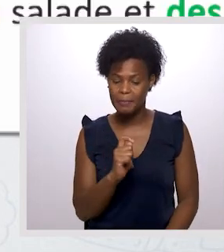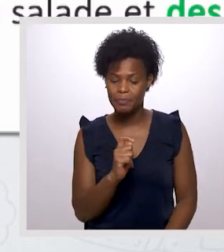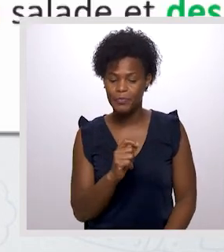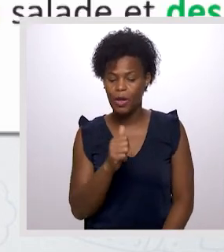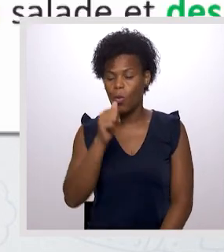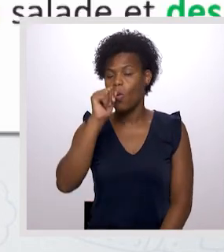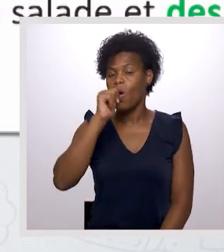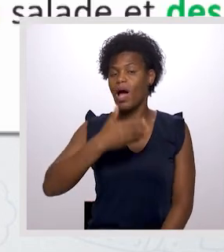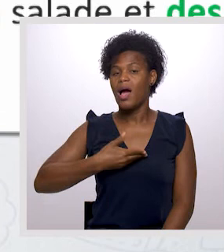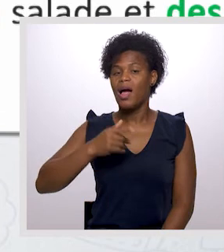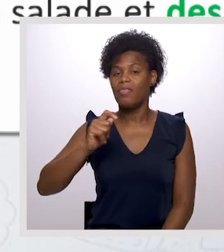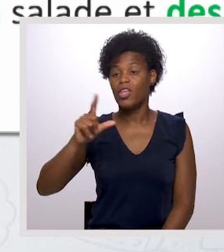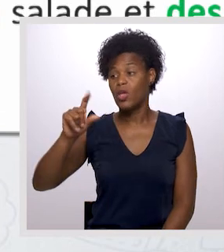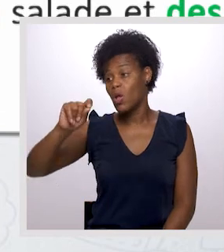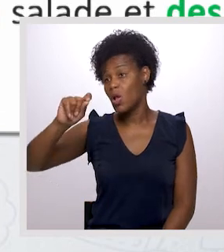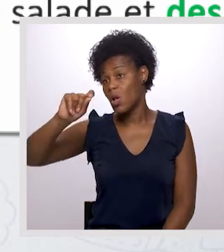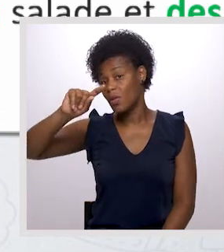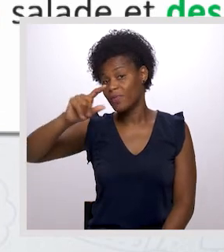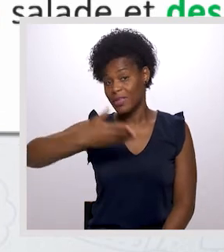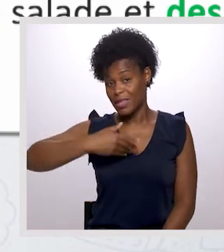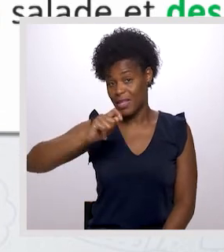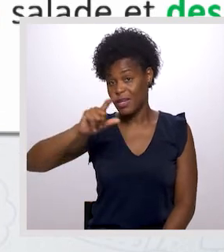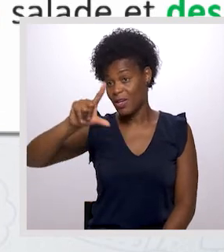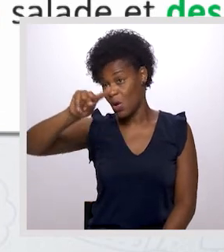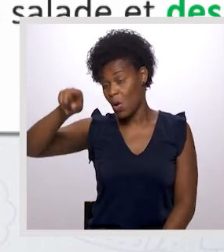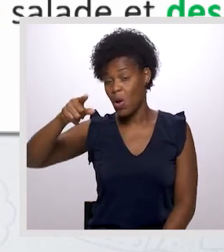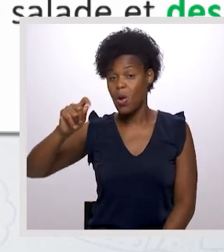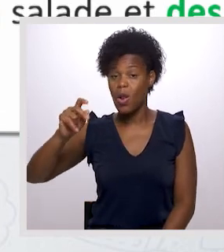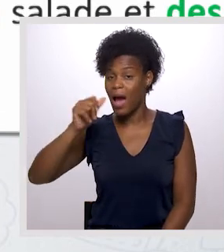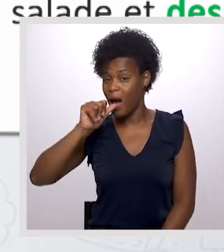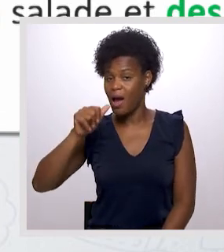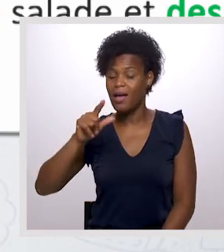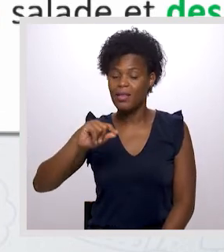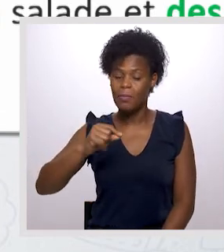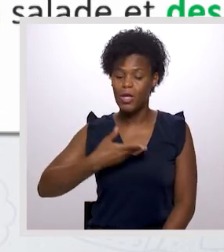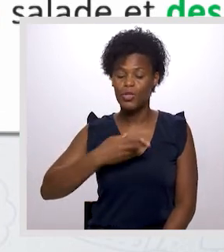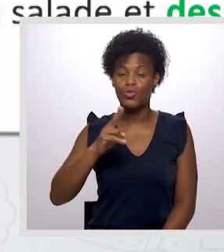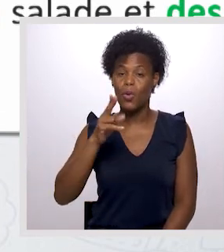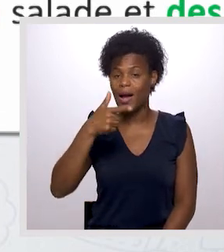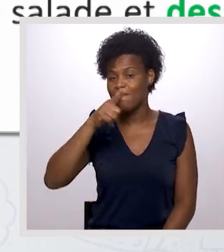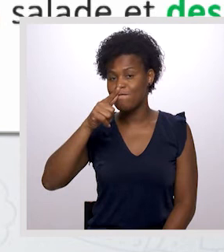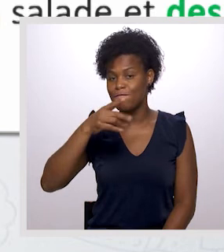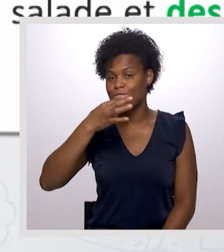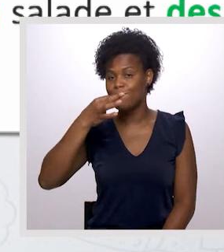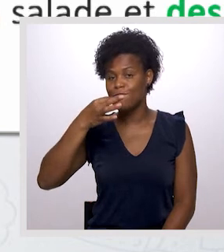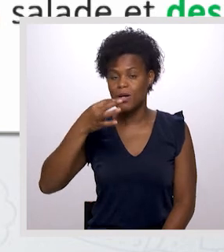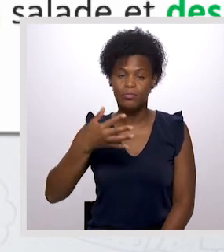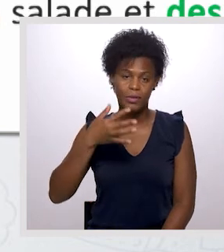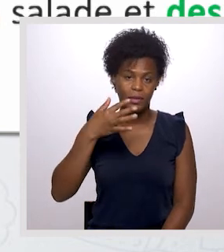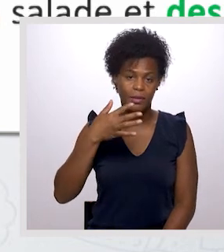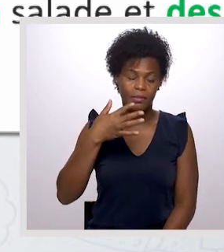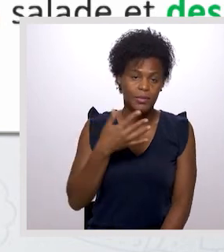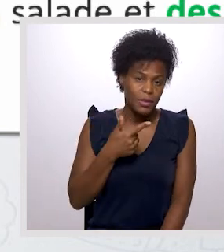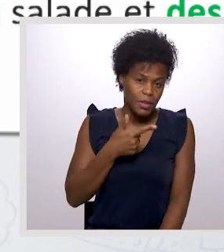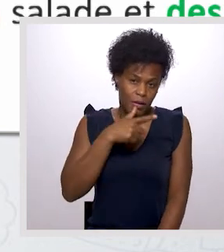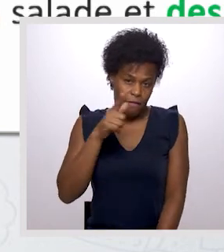Marie boit de l'eau et du café. Et qu'est-ce qu'elle mange? Elle mange du poisson, de